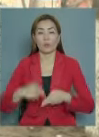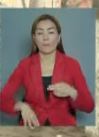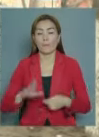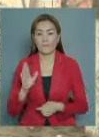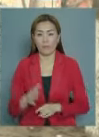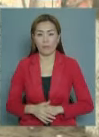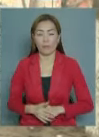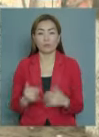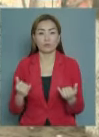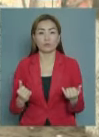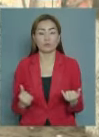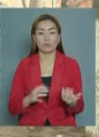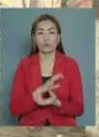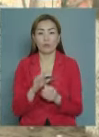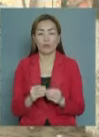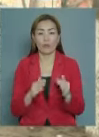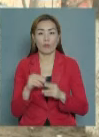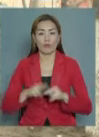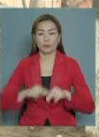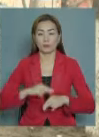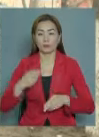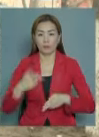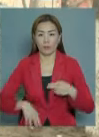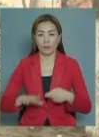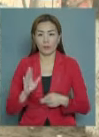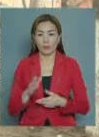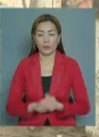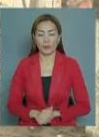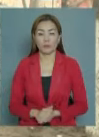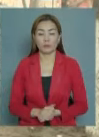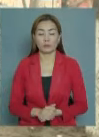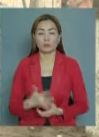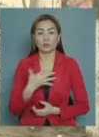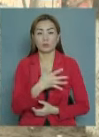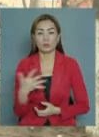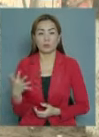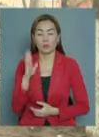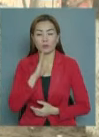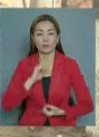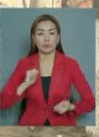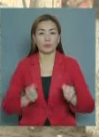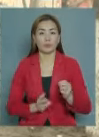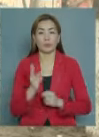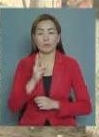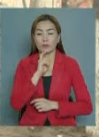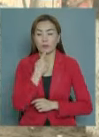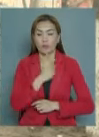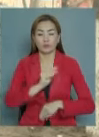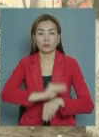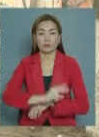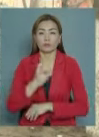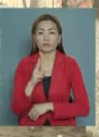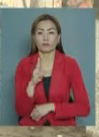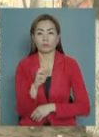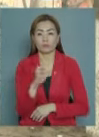тиіс. Қазіргі таңда жалпы тұрғын үйдің құрылыс жұмыстары аяқталды. 4-5 қабаттарға су қысымының көтерілмеуіне байланысты қосымша 200